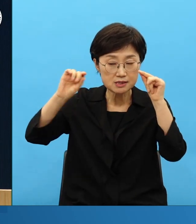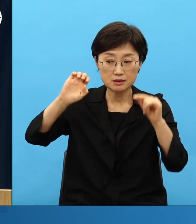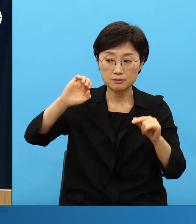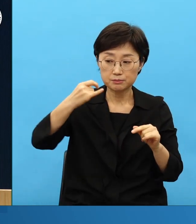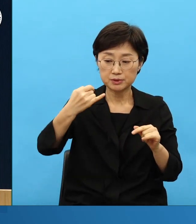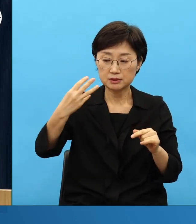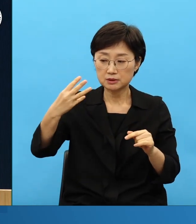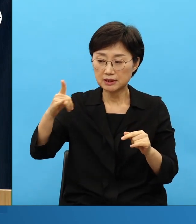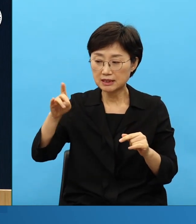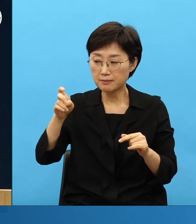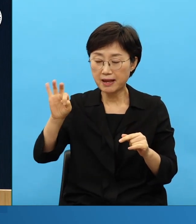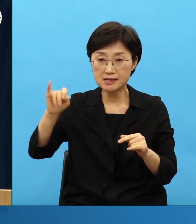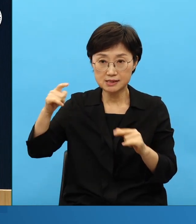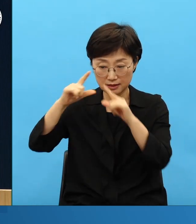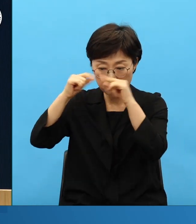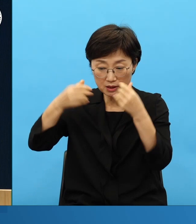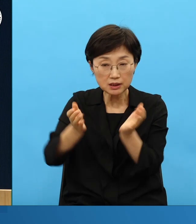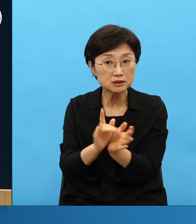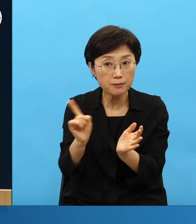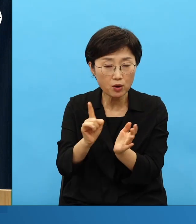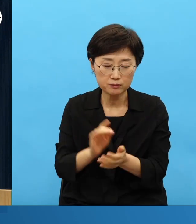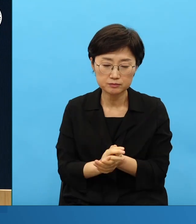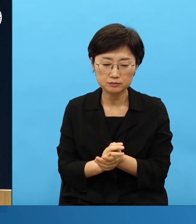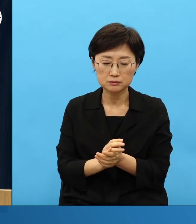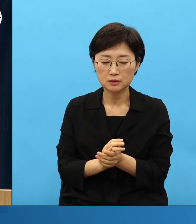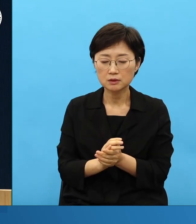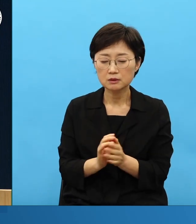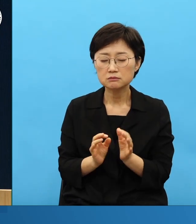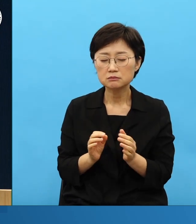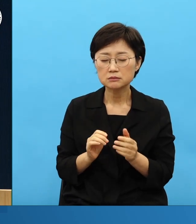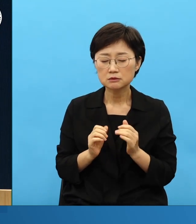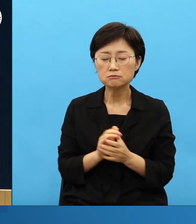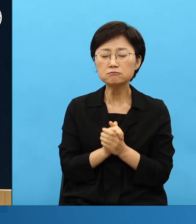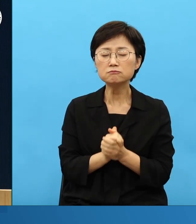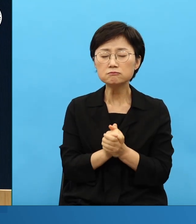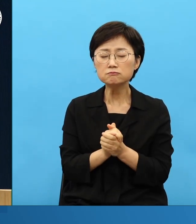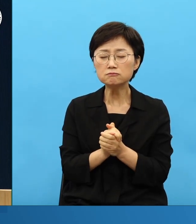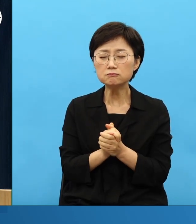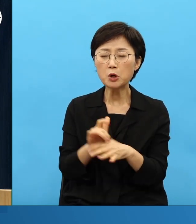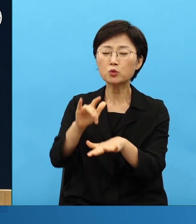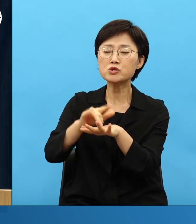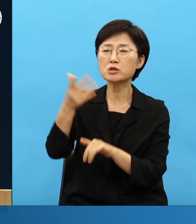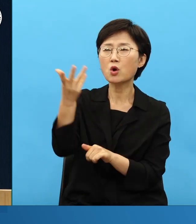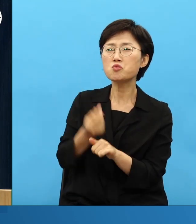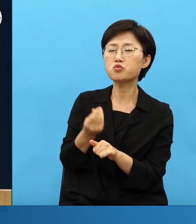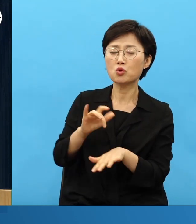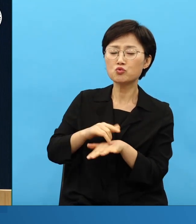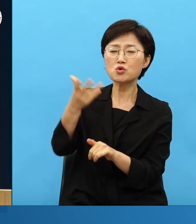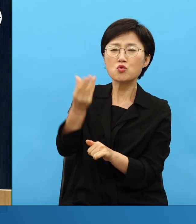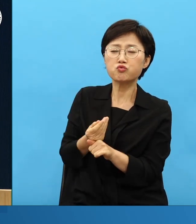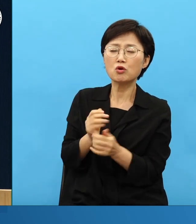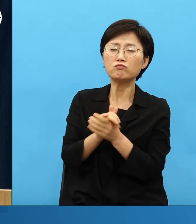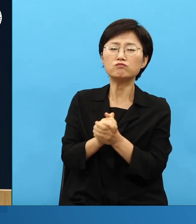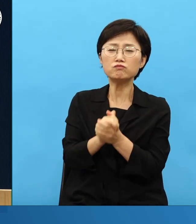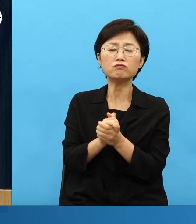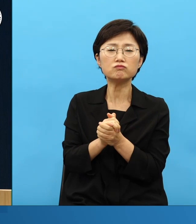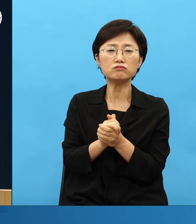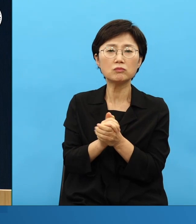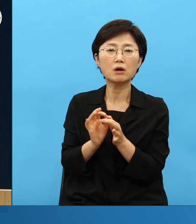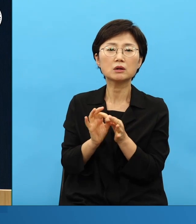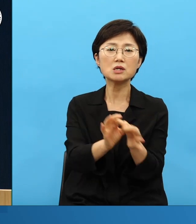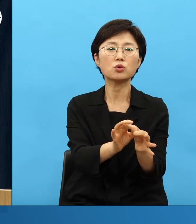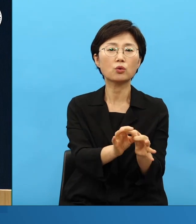접신 운동합니다. They actually 그 네피림 운동 그대로 계속 해요. have that demon possession movement. It's the same 거기서 Nephilim 나온 movement.